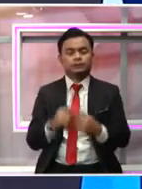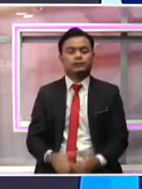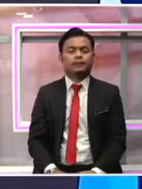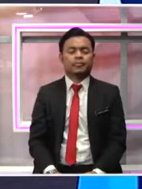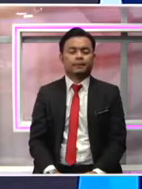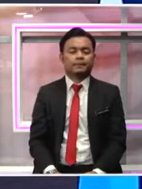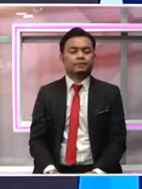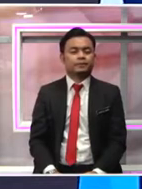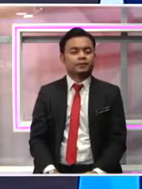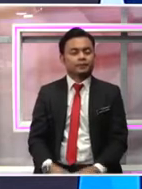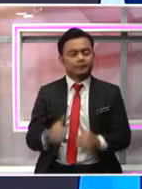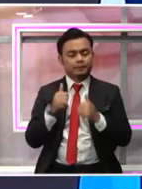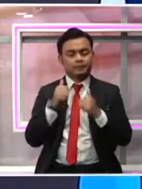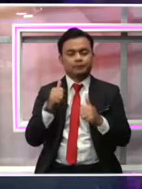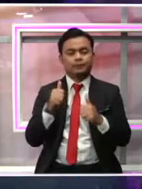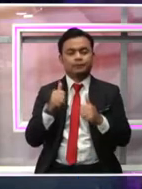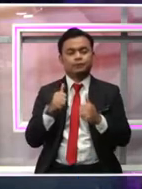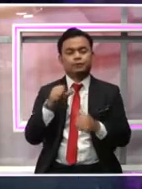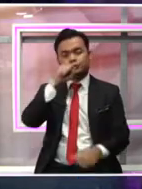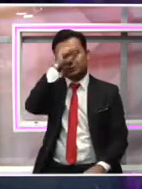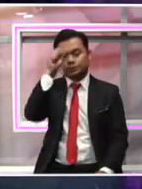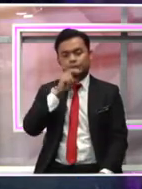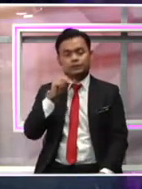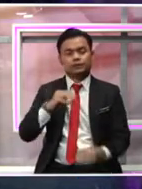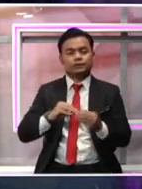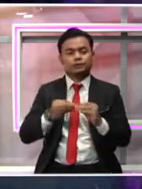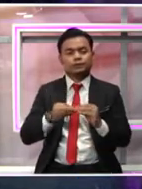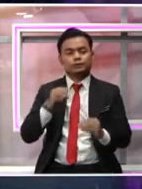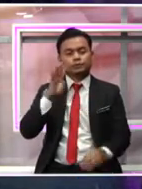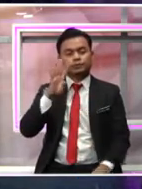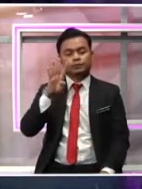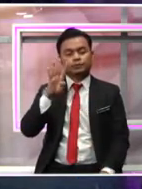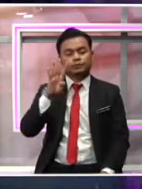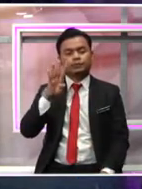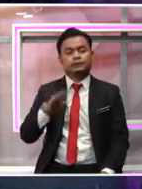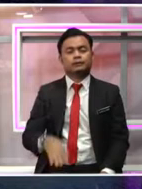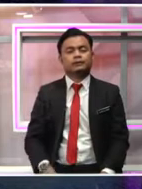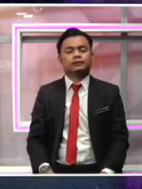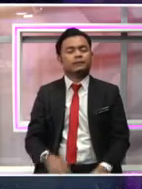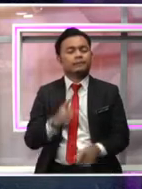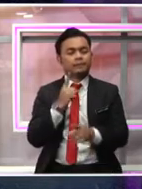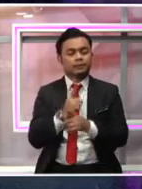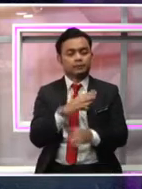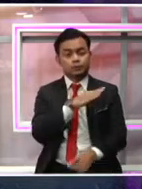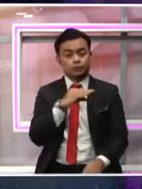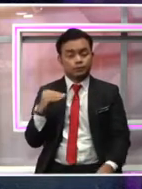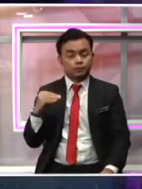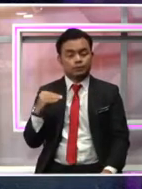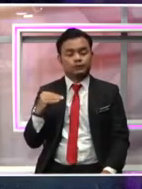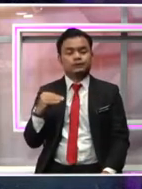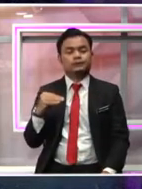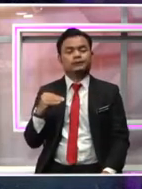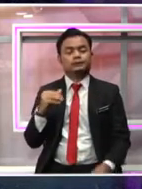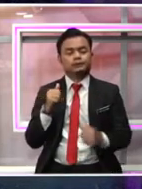yang keempat Nisa dah berjaya jawab dengan betul dan tepat tentang subjek dan predikat dalam